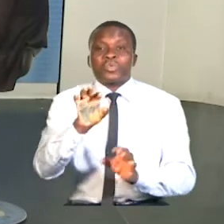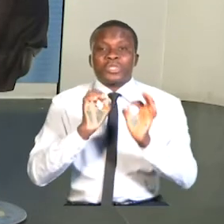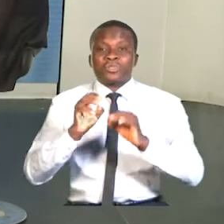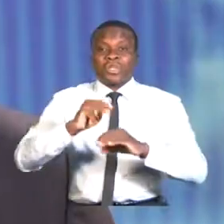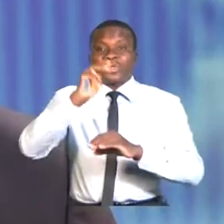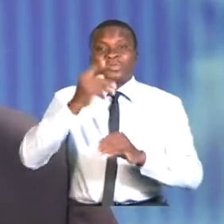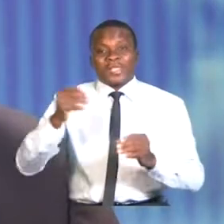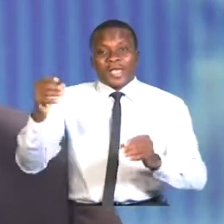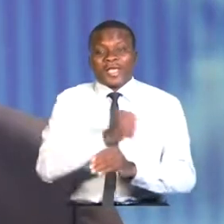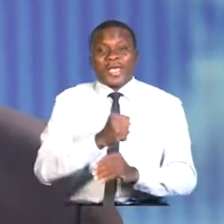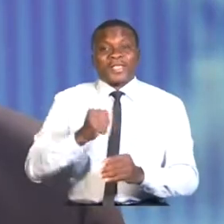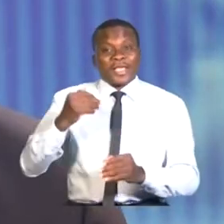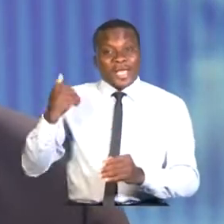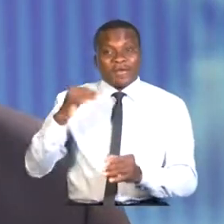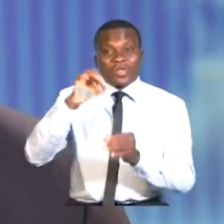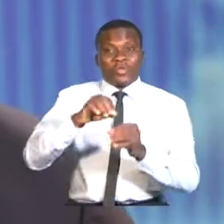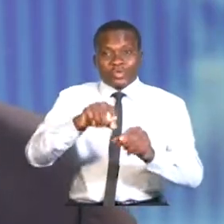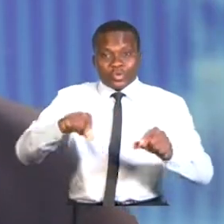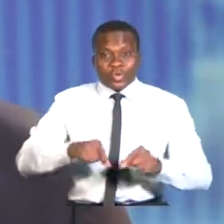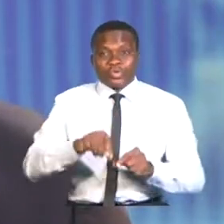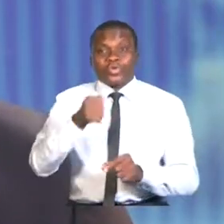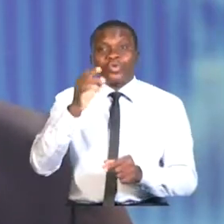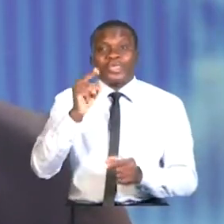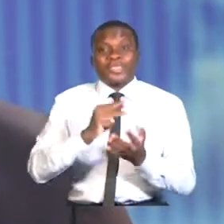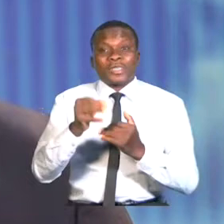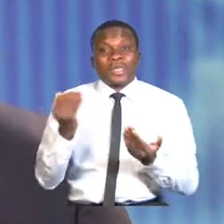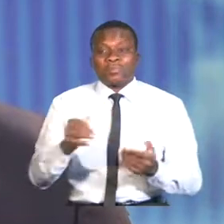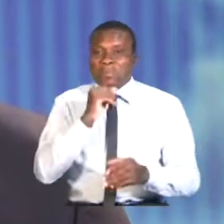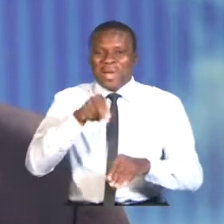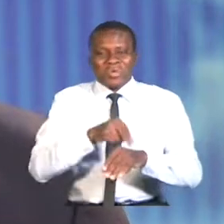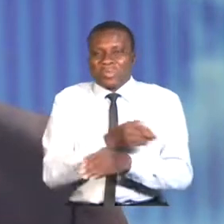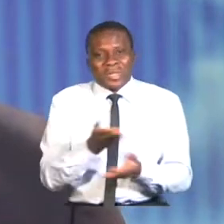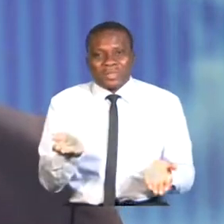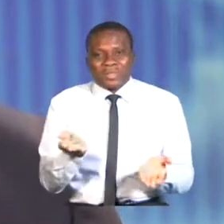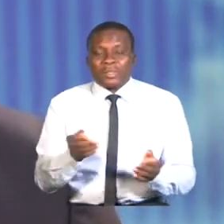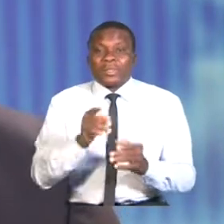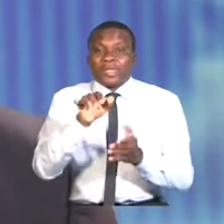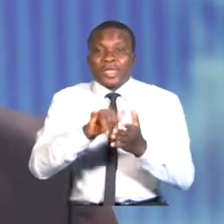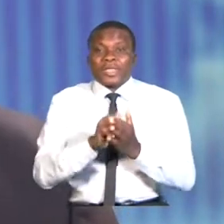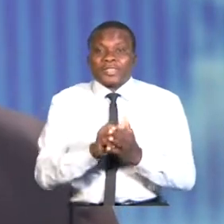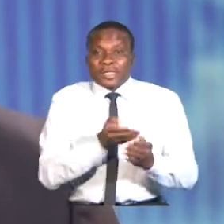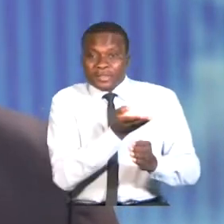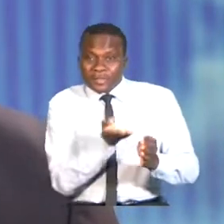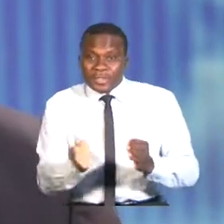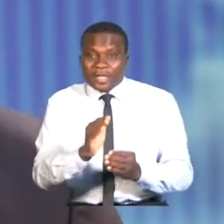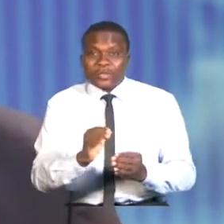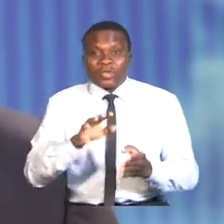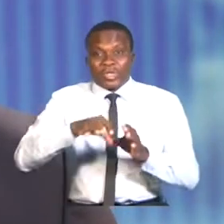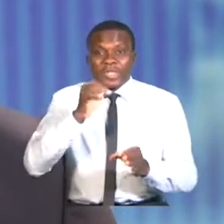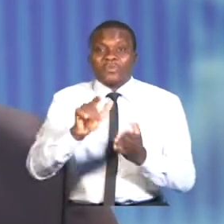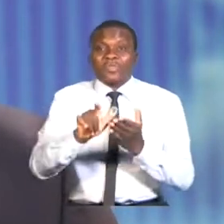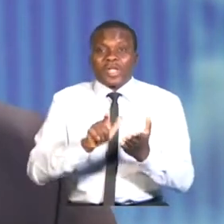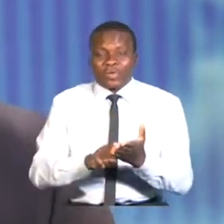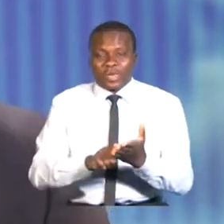majorité qui a gagné aux urnes le 17 dernier ce qui n'est pas normal et ça déjoue hein l'esprit même de la